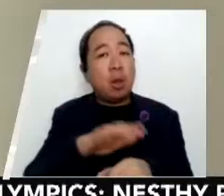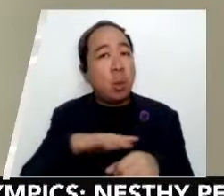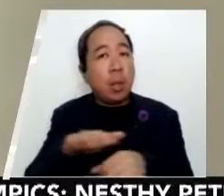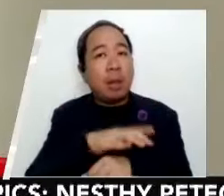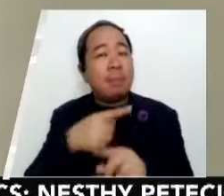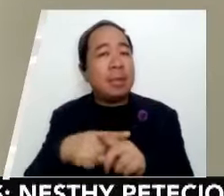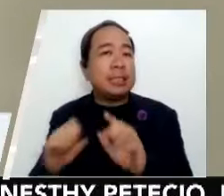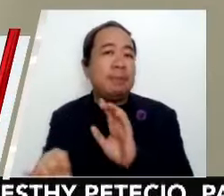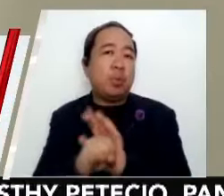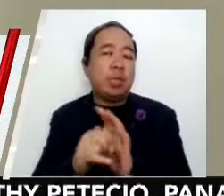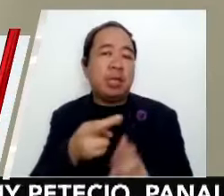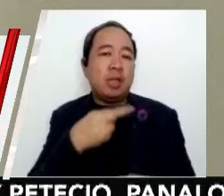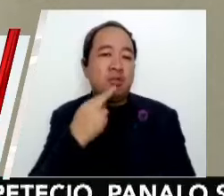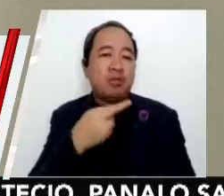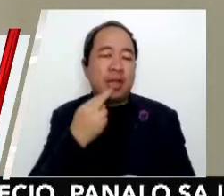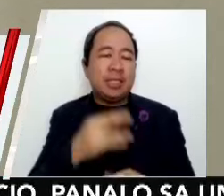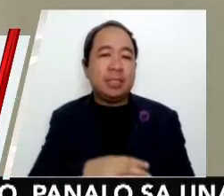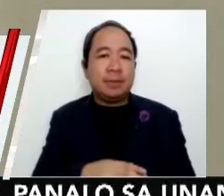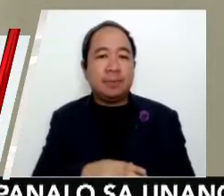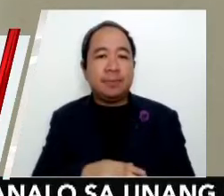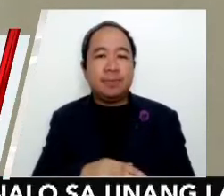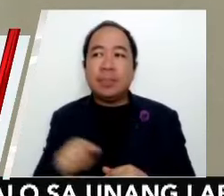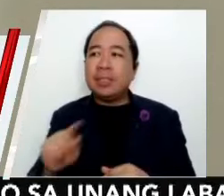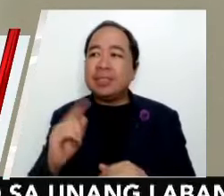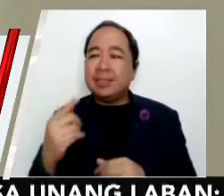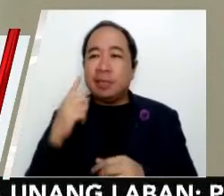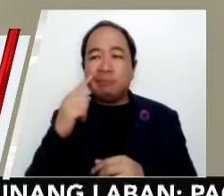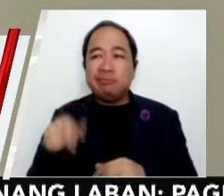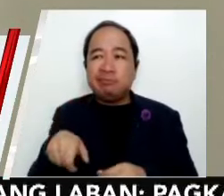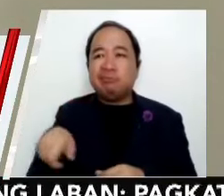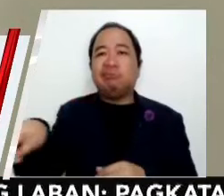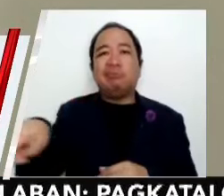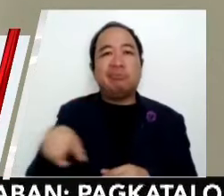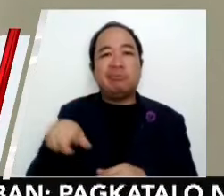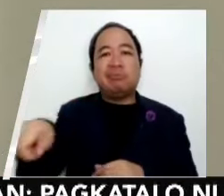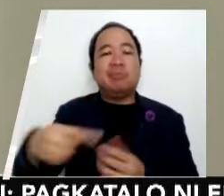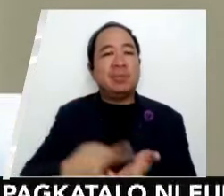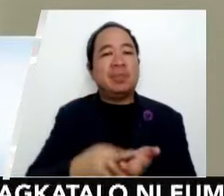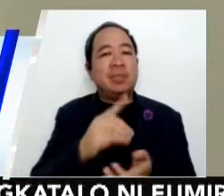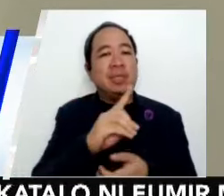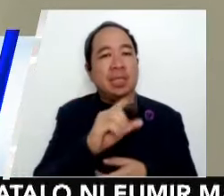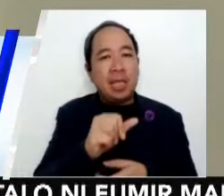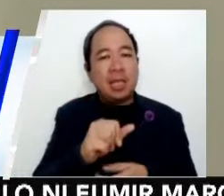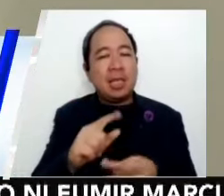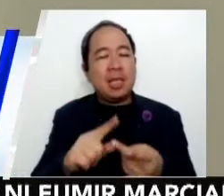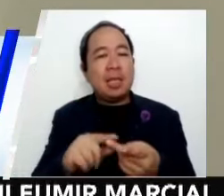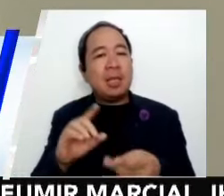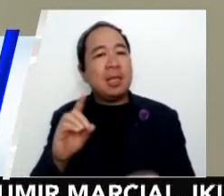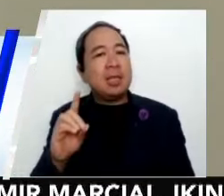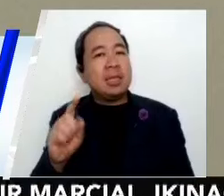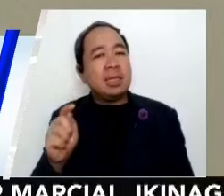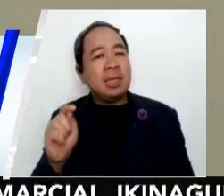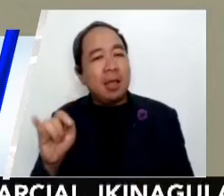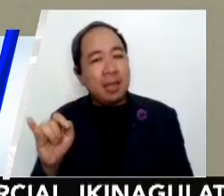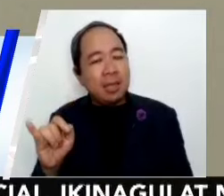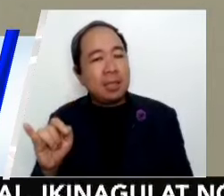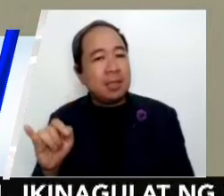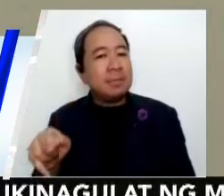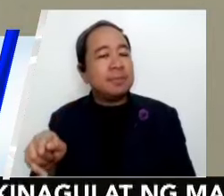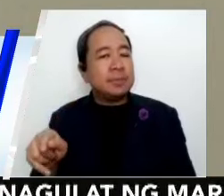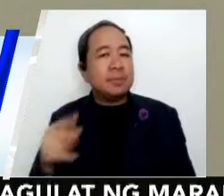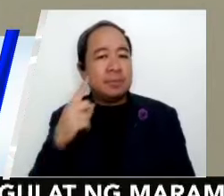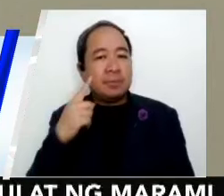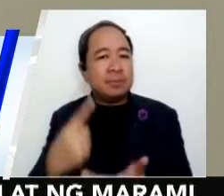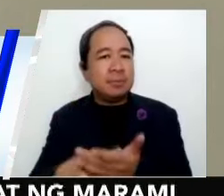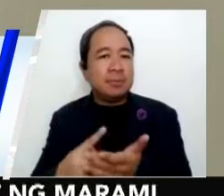Kumbaga ano to, usapan between DA, FTI at saka nitong mga traders. So wala itong procurement. Hindi